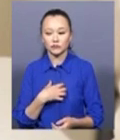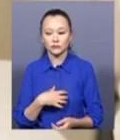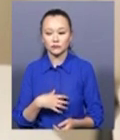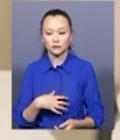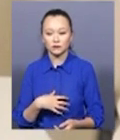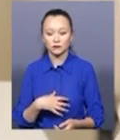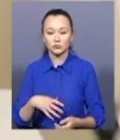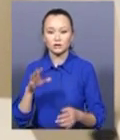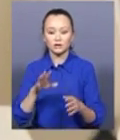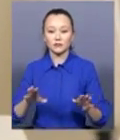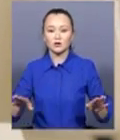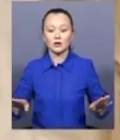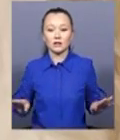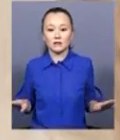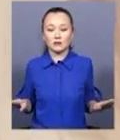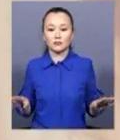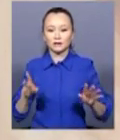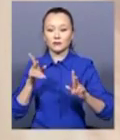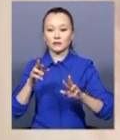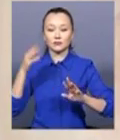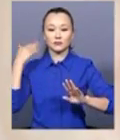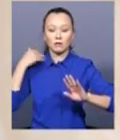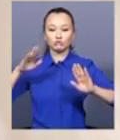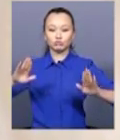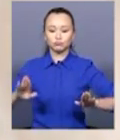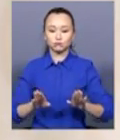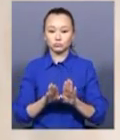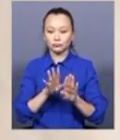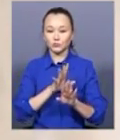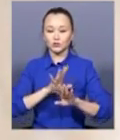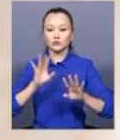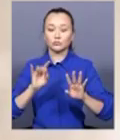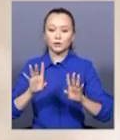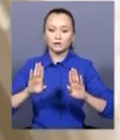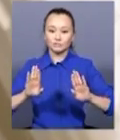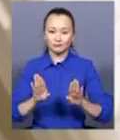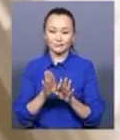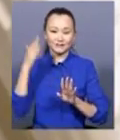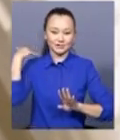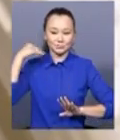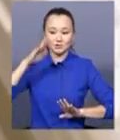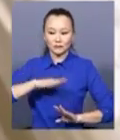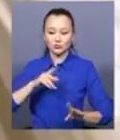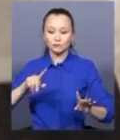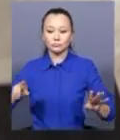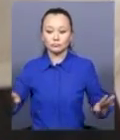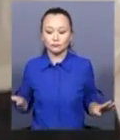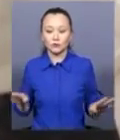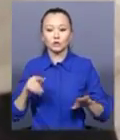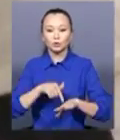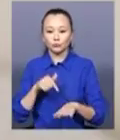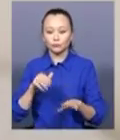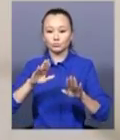зарядка поможет вам в этом деле. Если обычно для полного пробуждения необходимо около 2 часов, то после